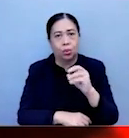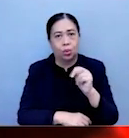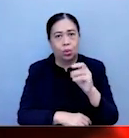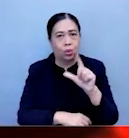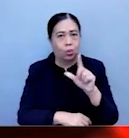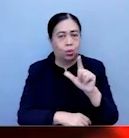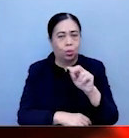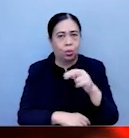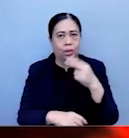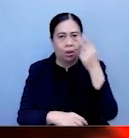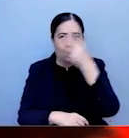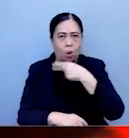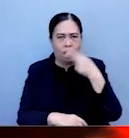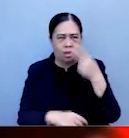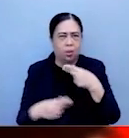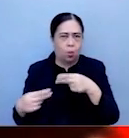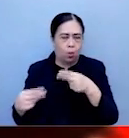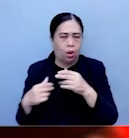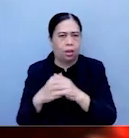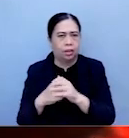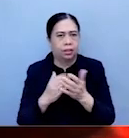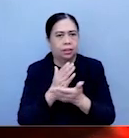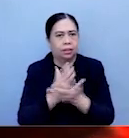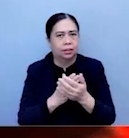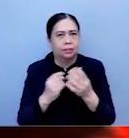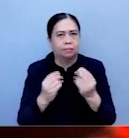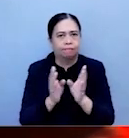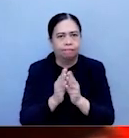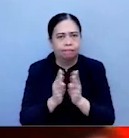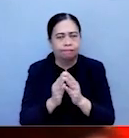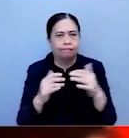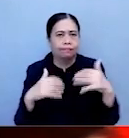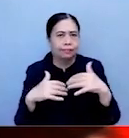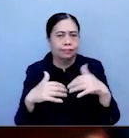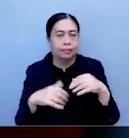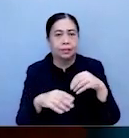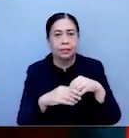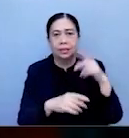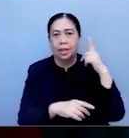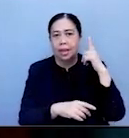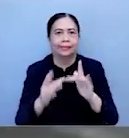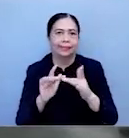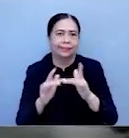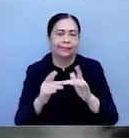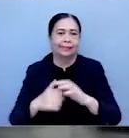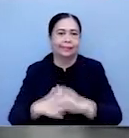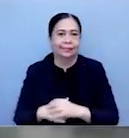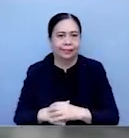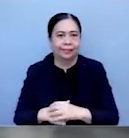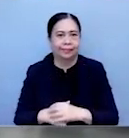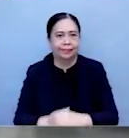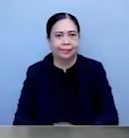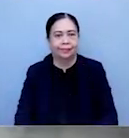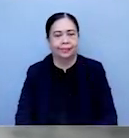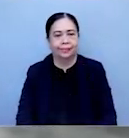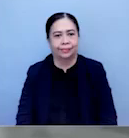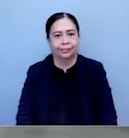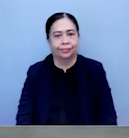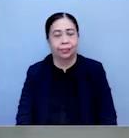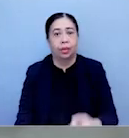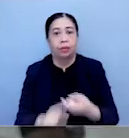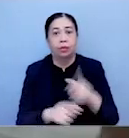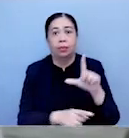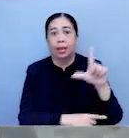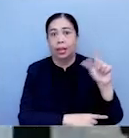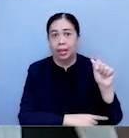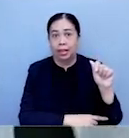bago yan, ilan pa yung kanyang mga aktibidad at pulong na dinaluhan sa Los Angeles kanina. Mula sa Los